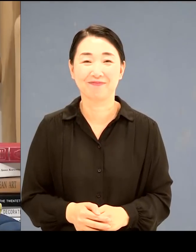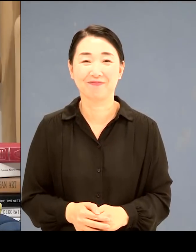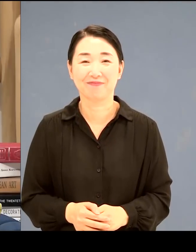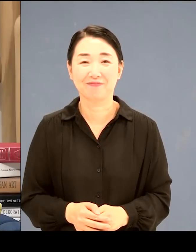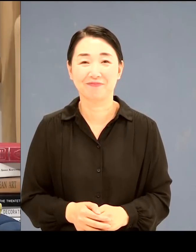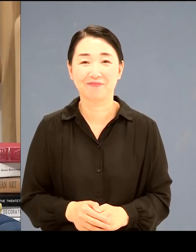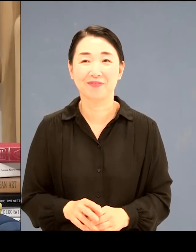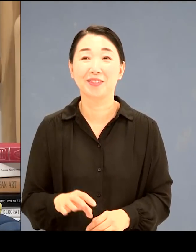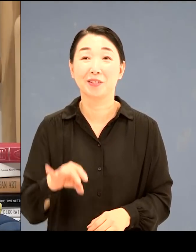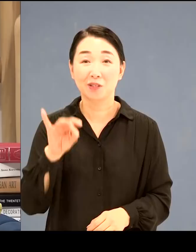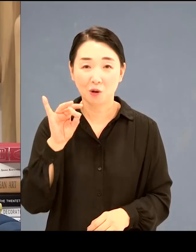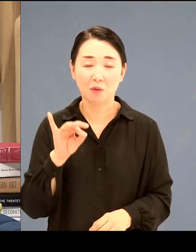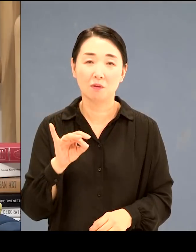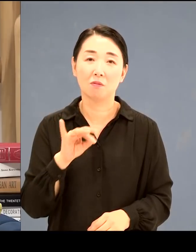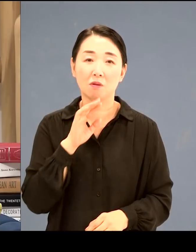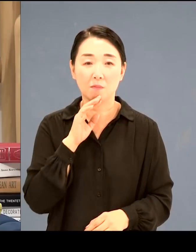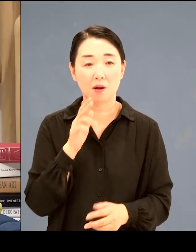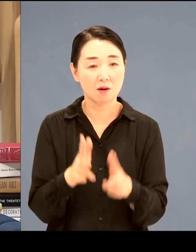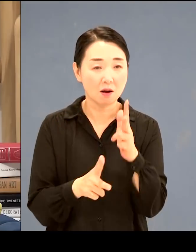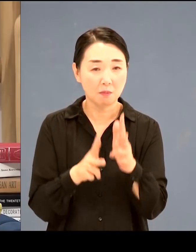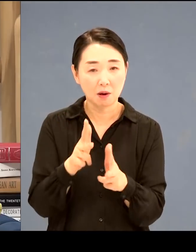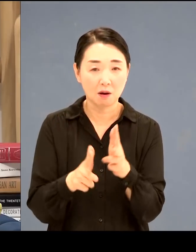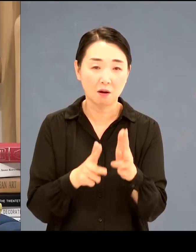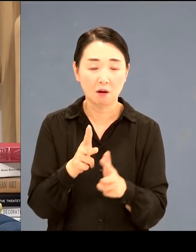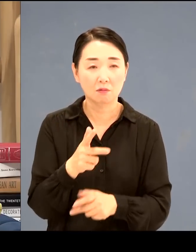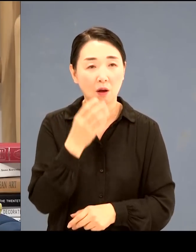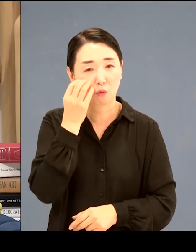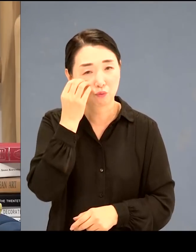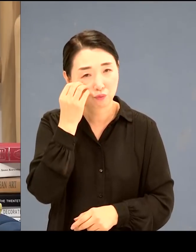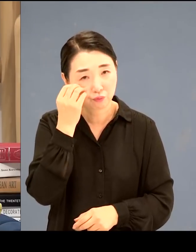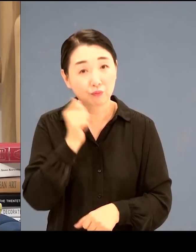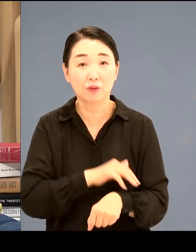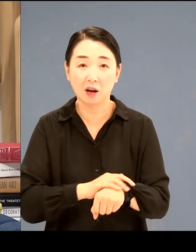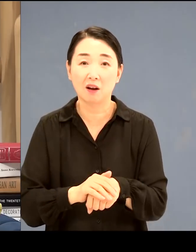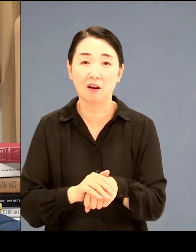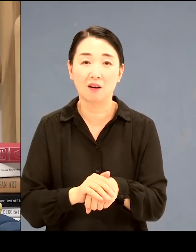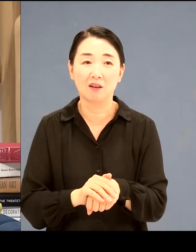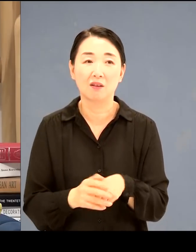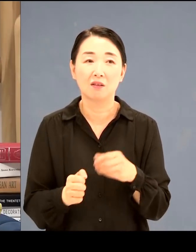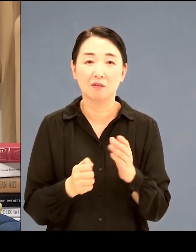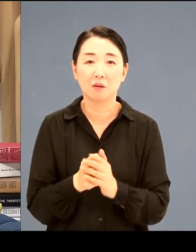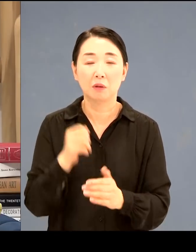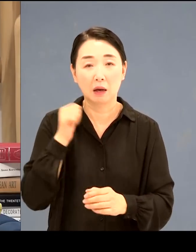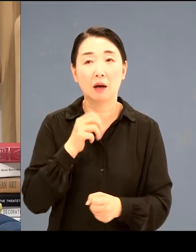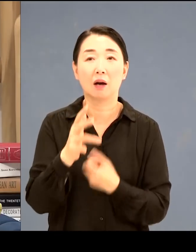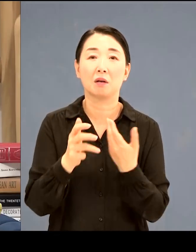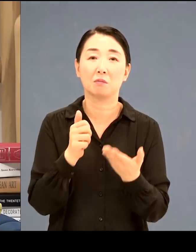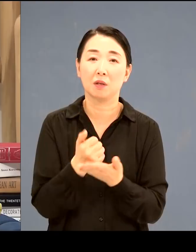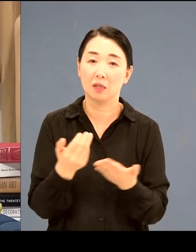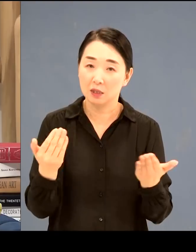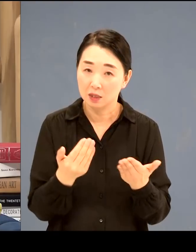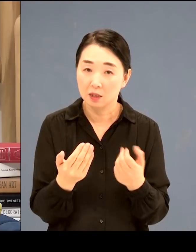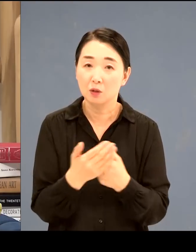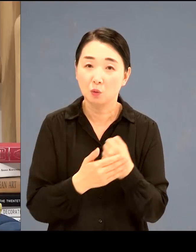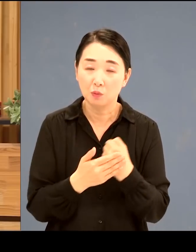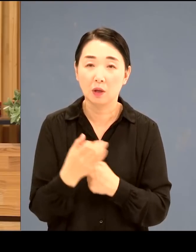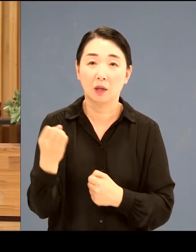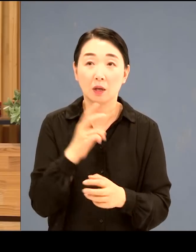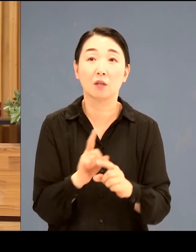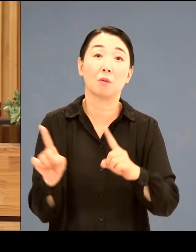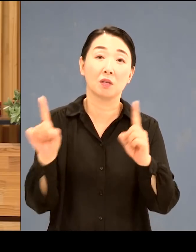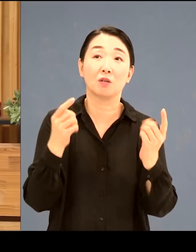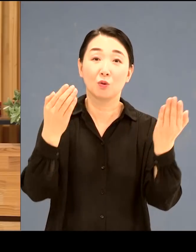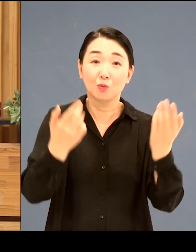처음에는 너무 잘 돼서 그 일들이 하나님이 이렇게 이 일로 다시 일으키시나